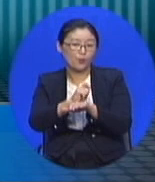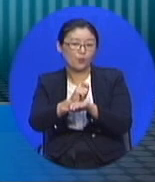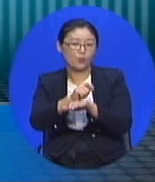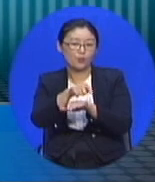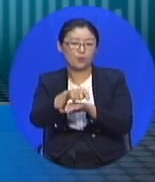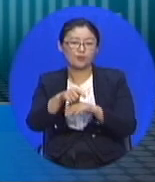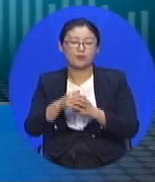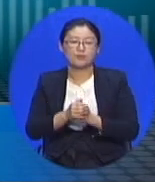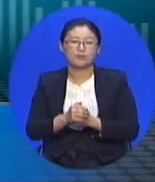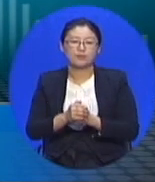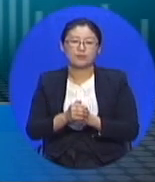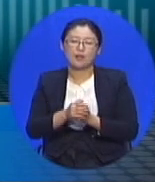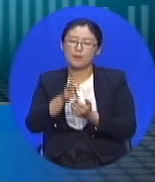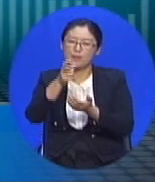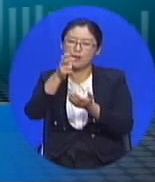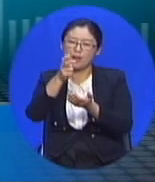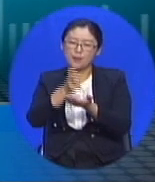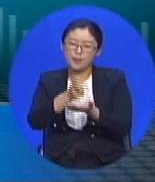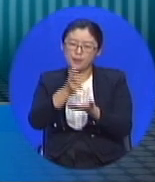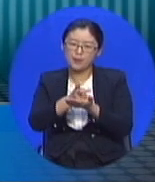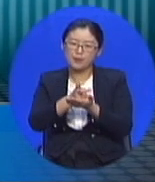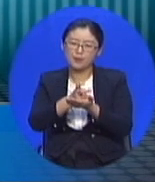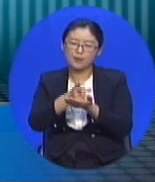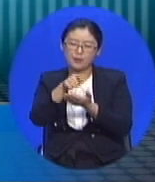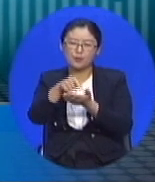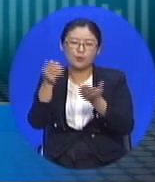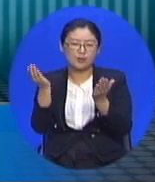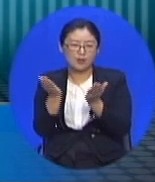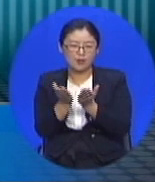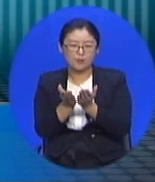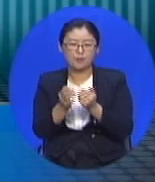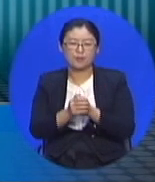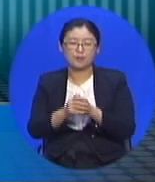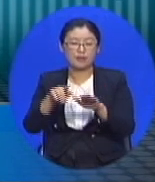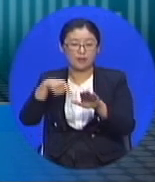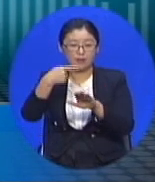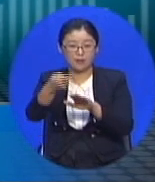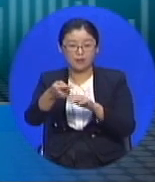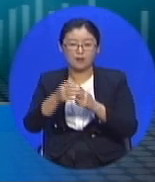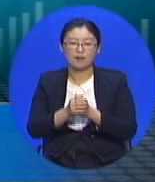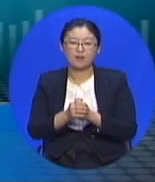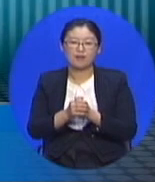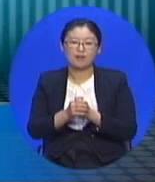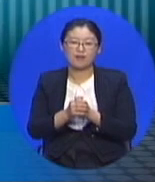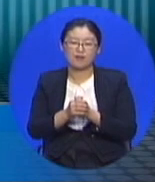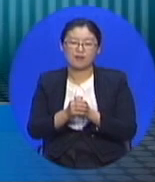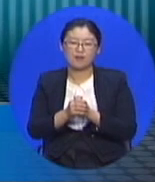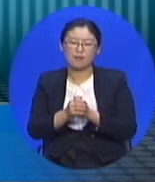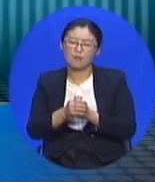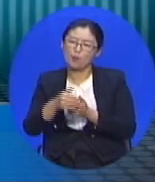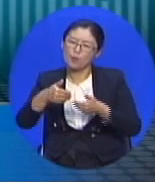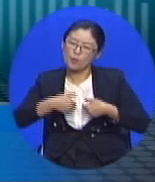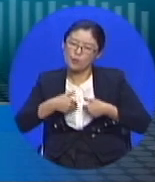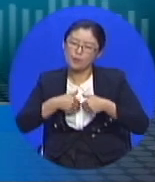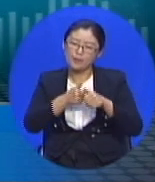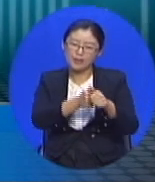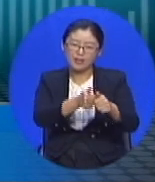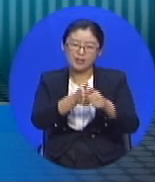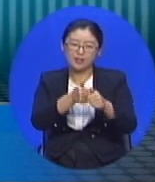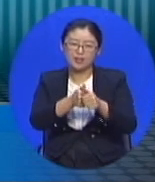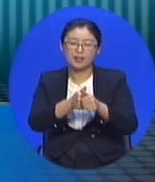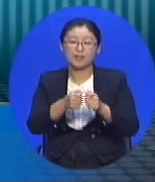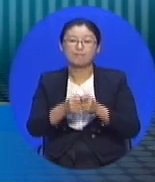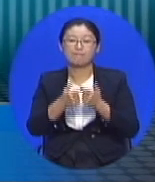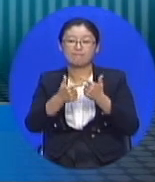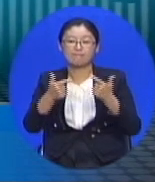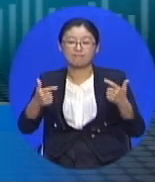그 법정 대수라든가 그런 거 맞춰놓고 그 다음에 이제 수요 판단해가지고 조금씩 저